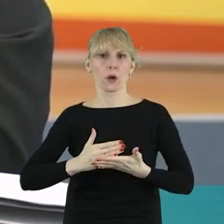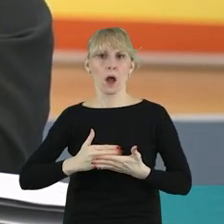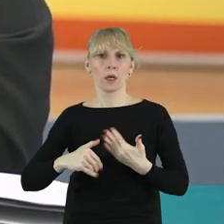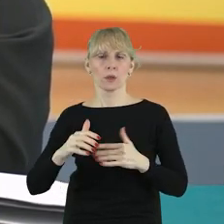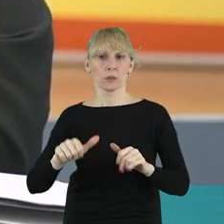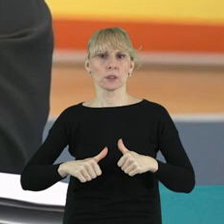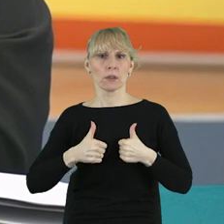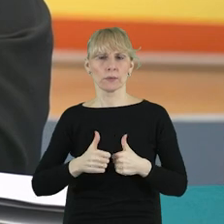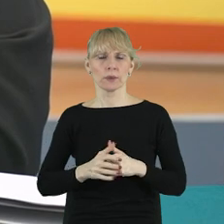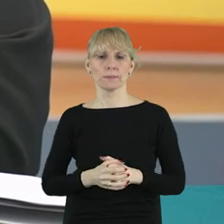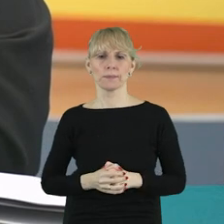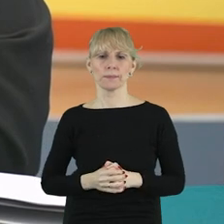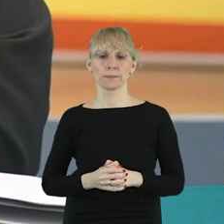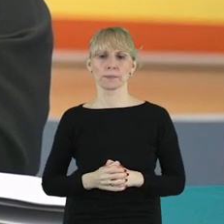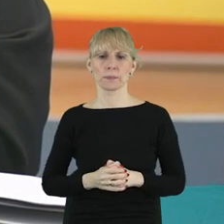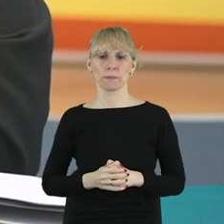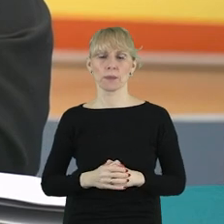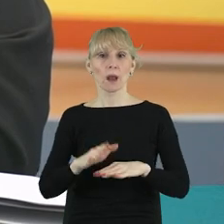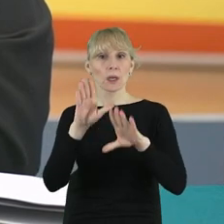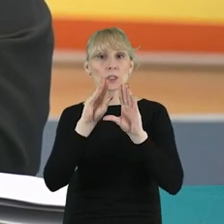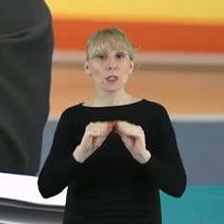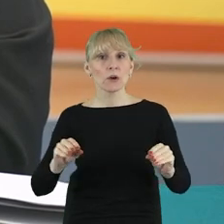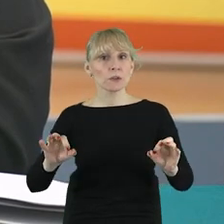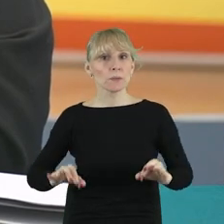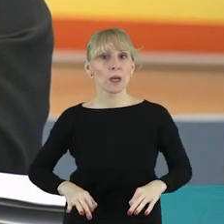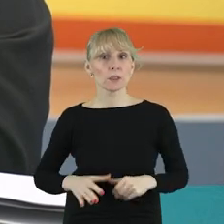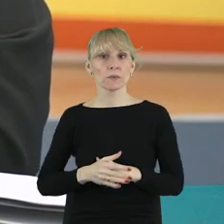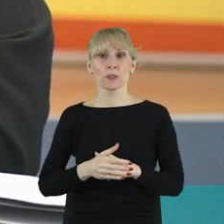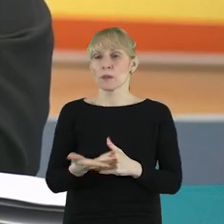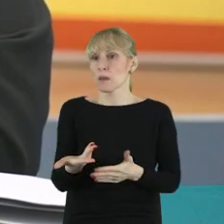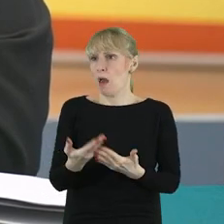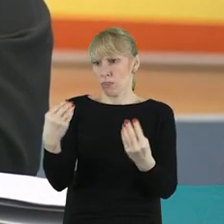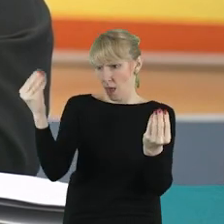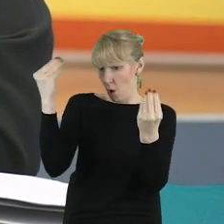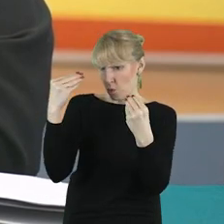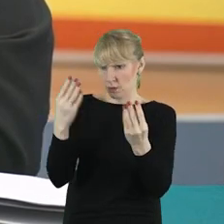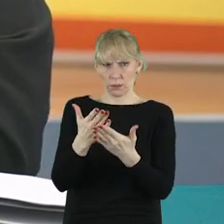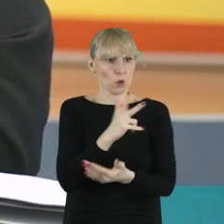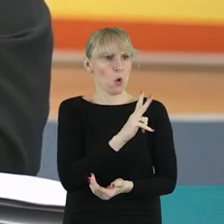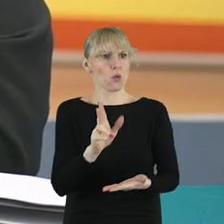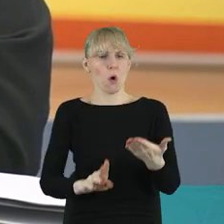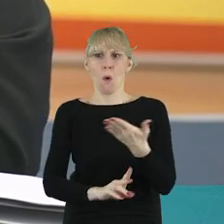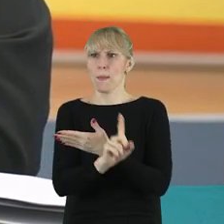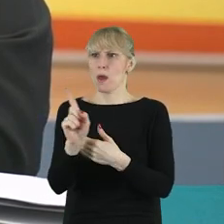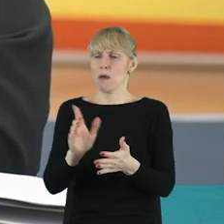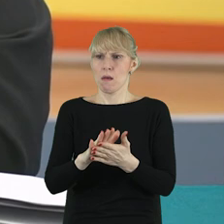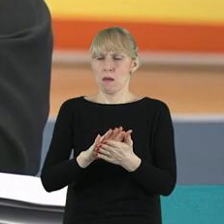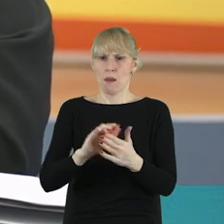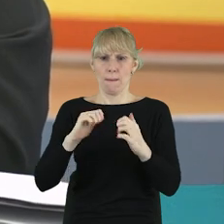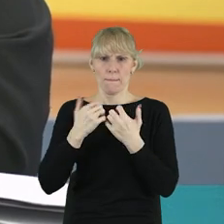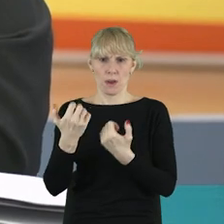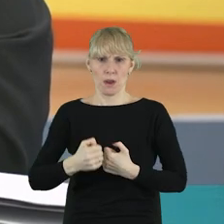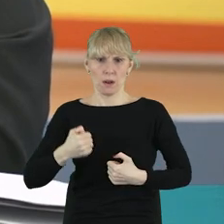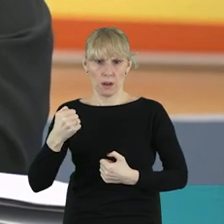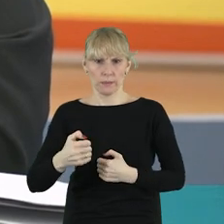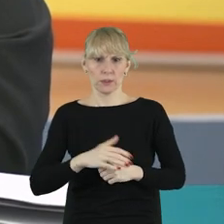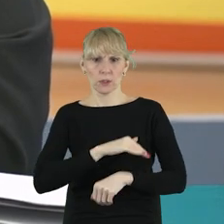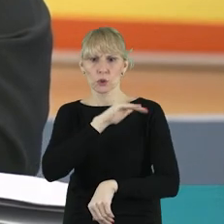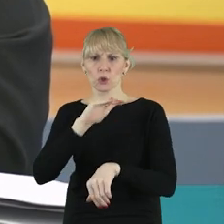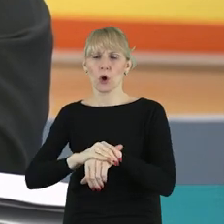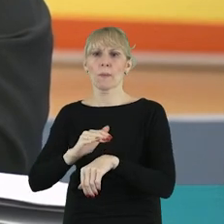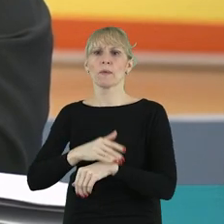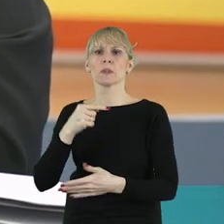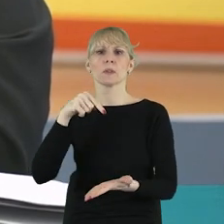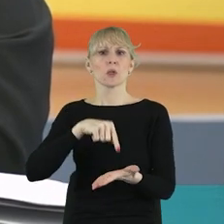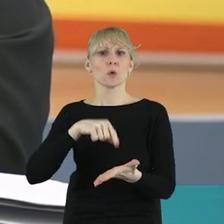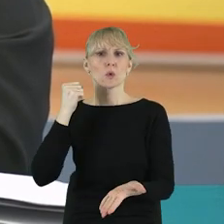trzeba pouczać, żebym ja udzielała głosu parlamentarzystom, ponieważ ja parlamentarzystom zgodnie z obowiązującymi przepisami głosu udzielam na każdej